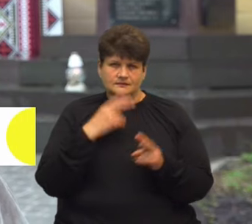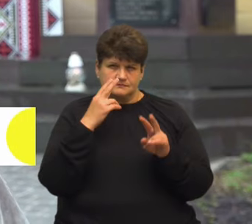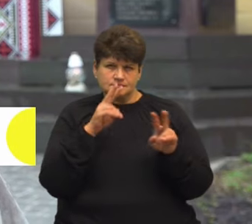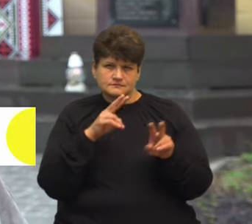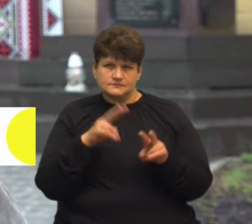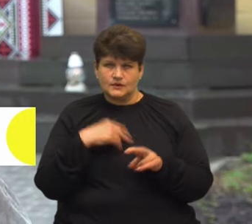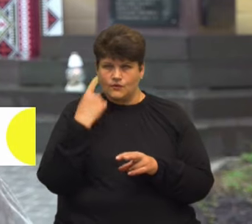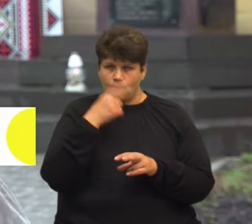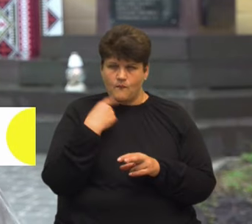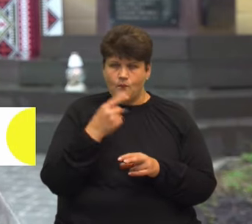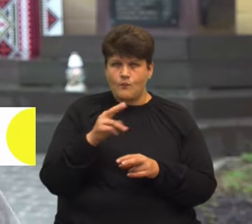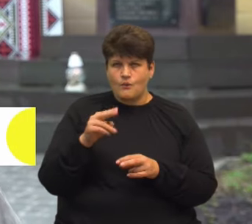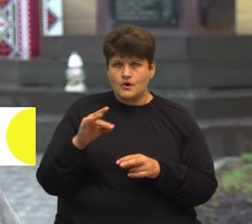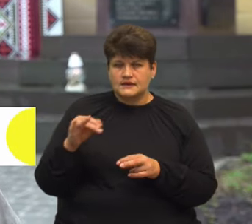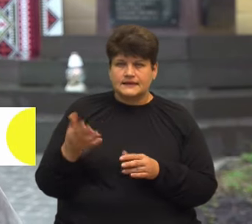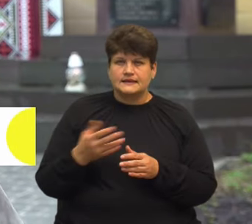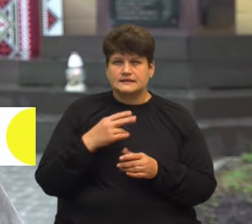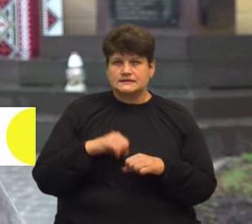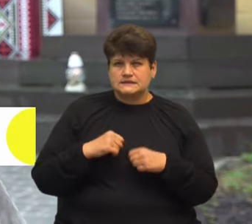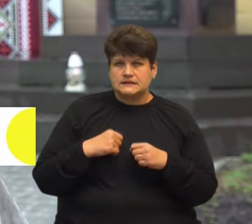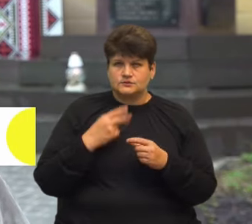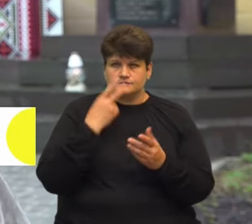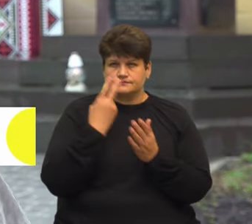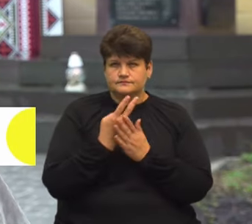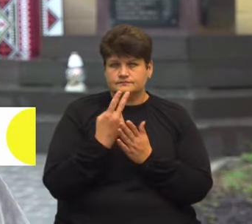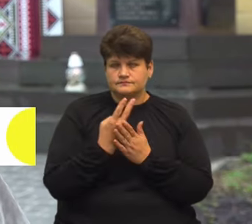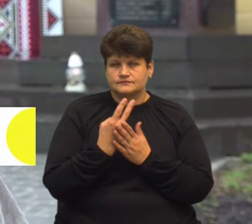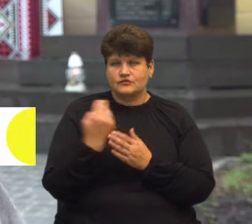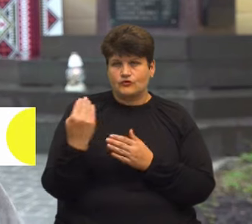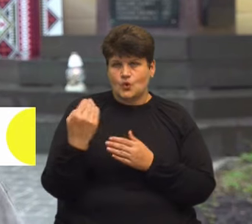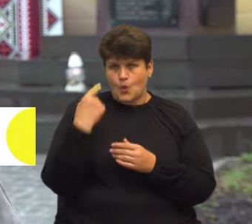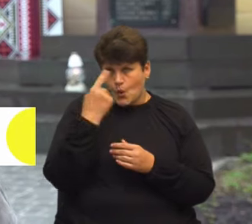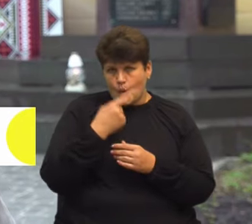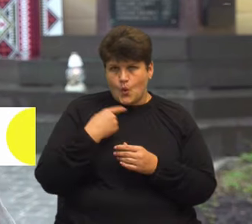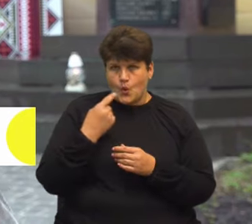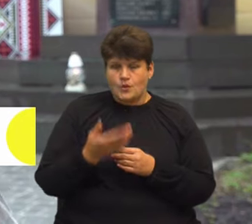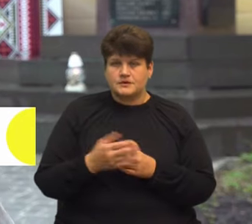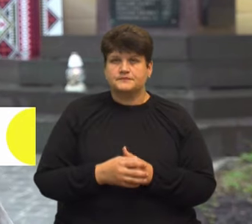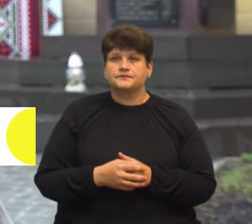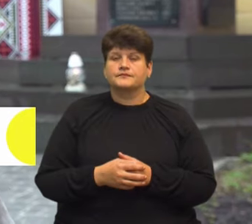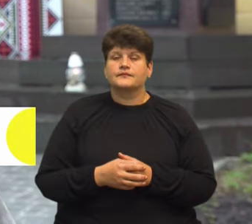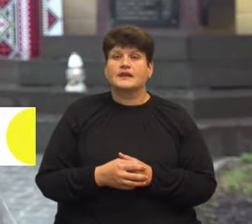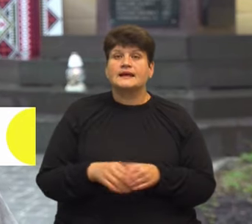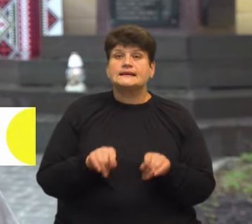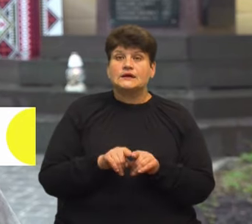портрети, і так ми його старалися, щоб його відобразити в його образ Степана Бандери. І також